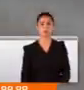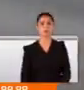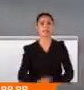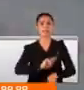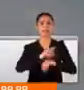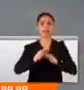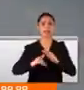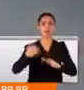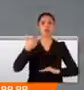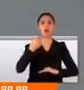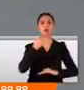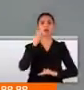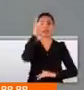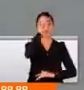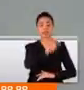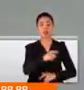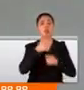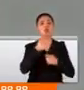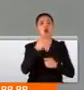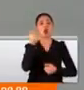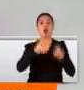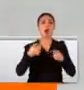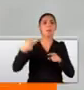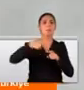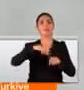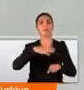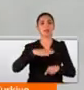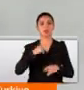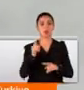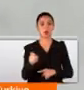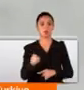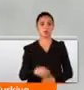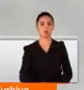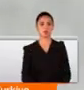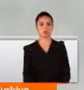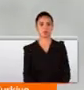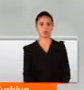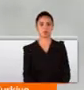Saniyeler sonra da talihsiz kadını zorla arabaya bindirmeye çalıştı. Polisi arasana polisi.